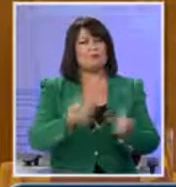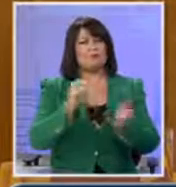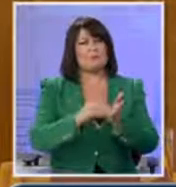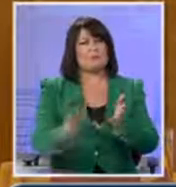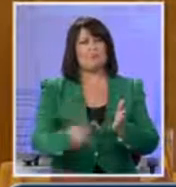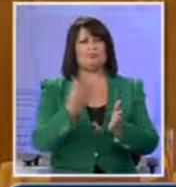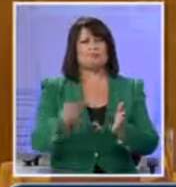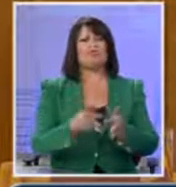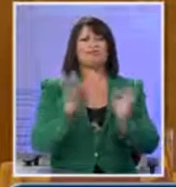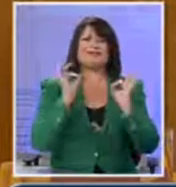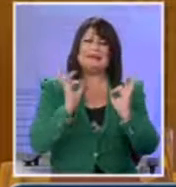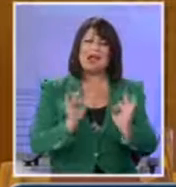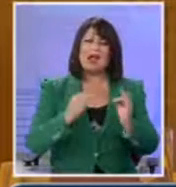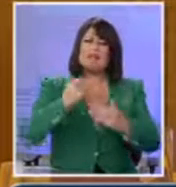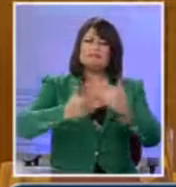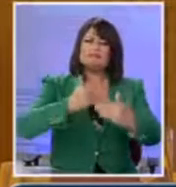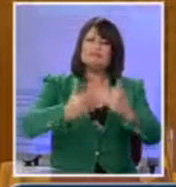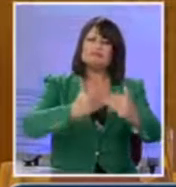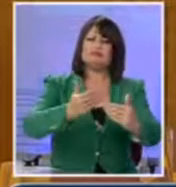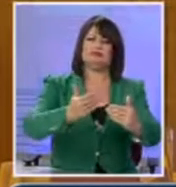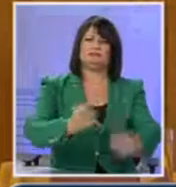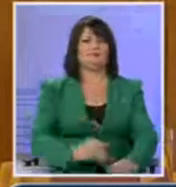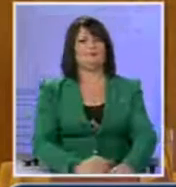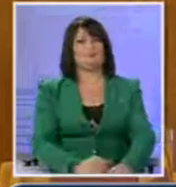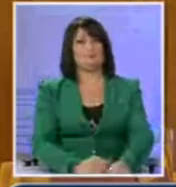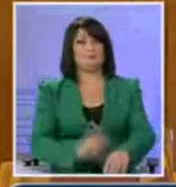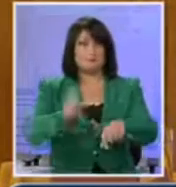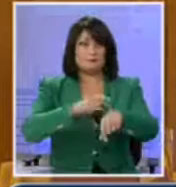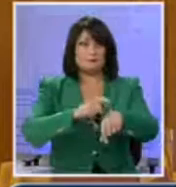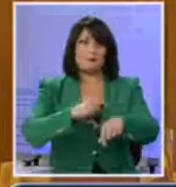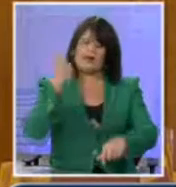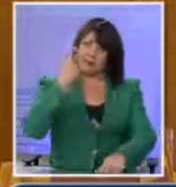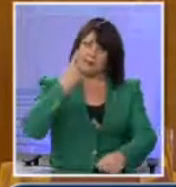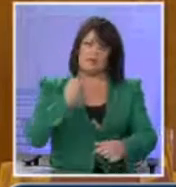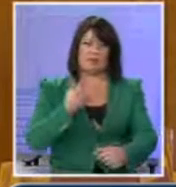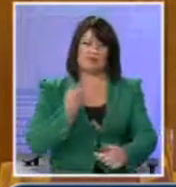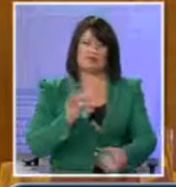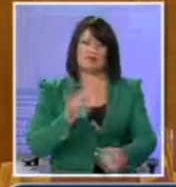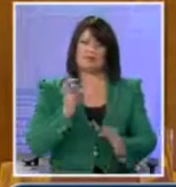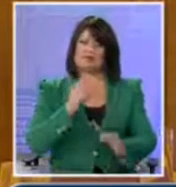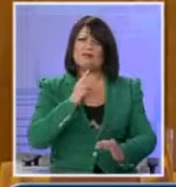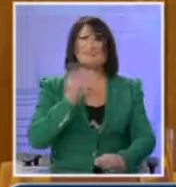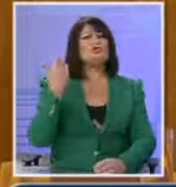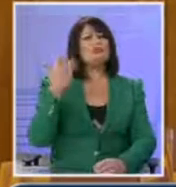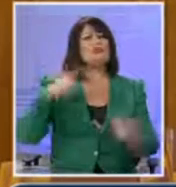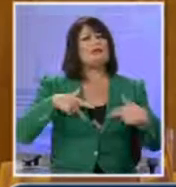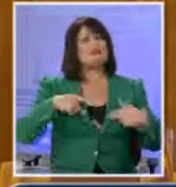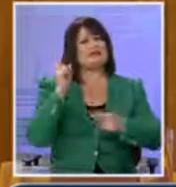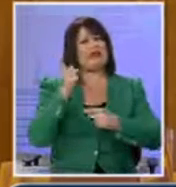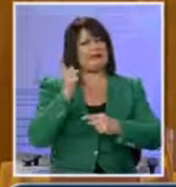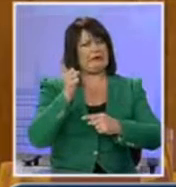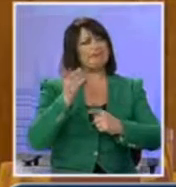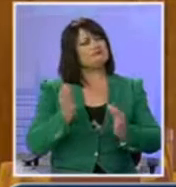νέα κανονικότητα. Θα έρθει η ώρα να κριθούμε, όπως κρίθηκαν και οι προηγούμενες